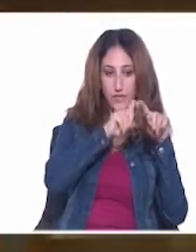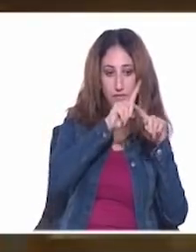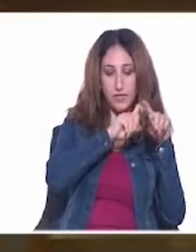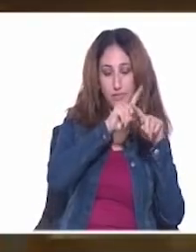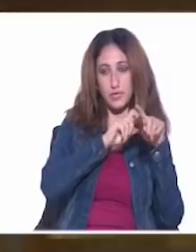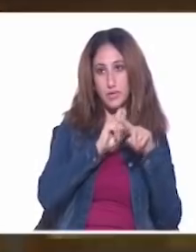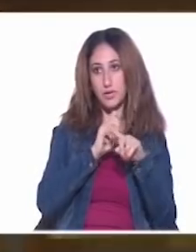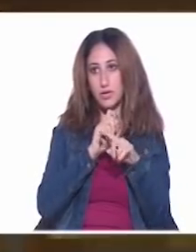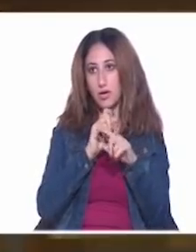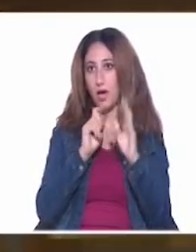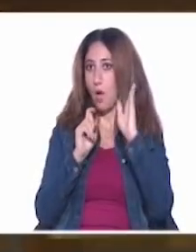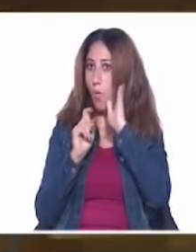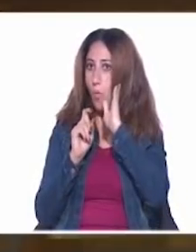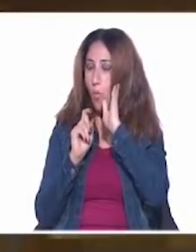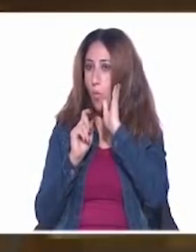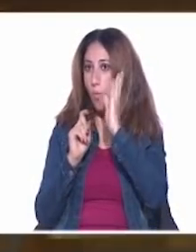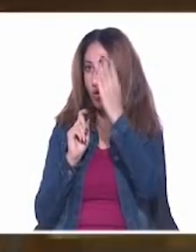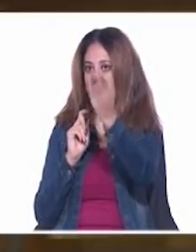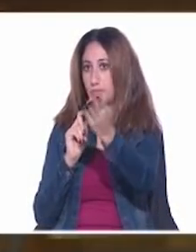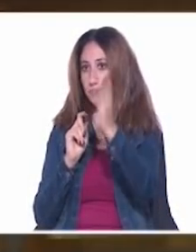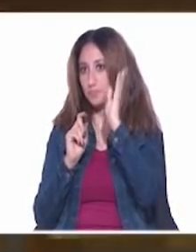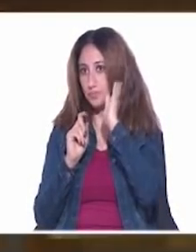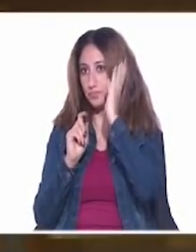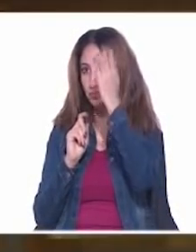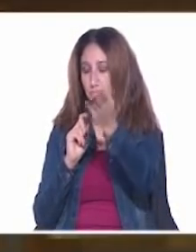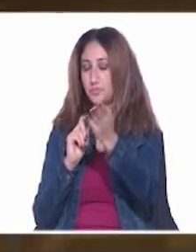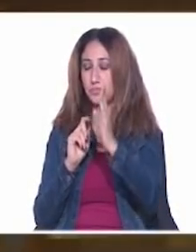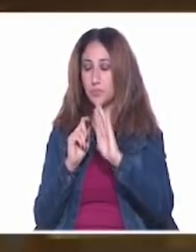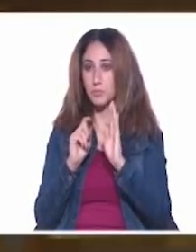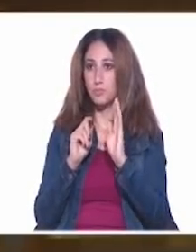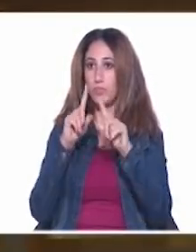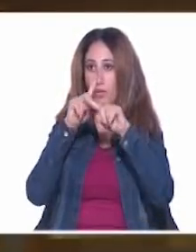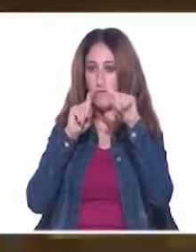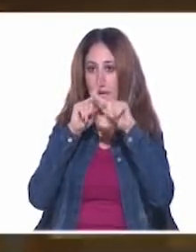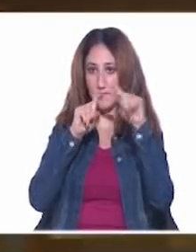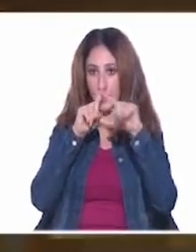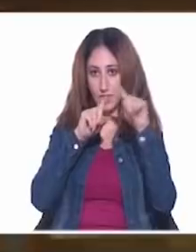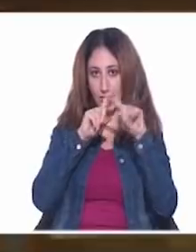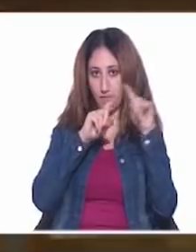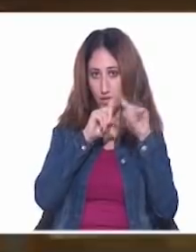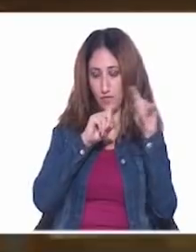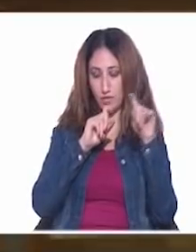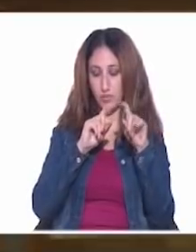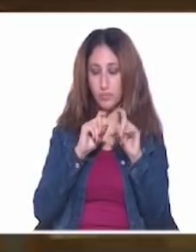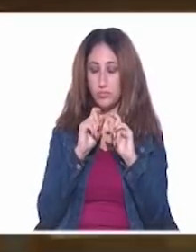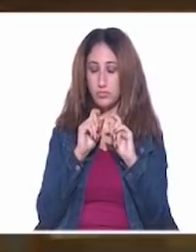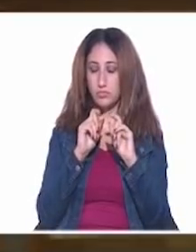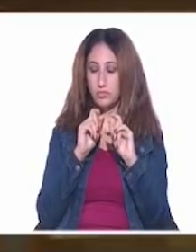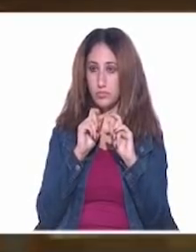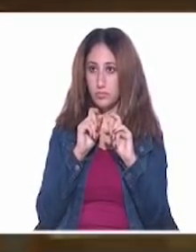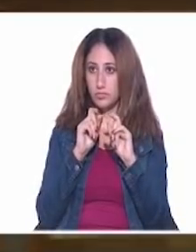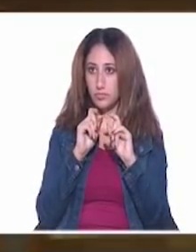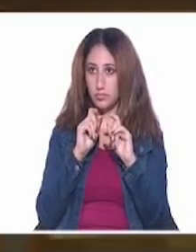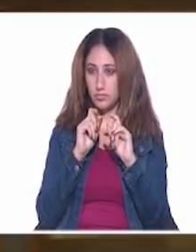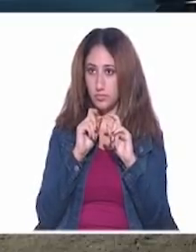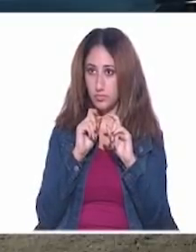امسك الموبايل بعد إذنك. أيوه. دوس علامة ضرب. أدوس على إيه؟ ضرب فيه. ضرب فيه. أني نمبر أز يو لايك، أي عدد يعجبك، أي عدد